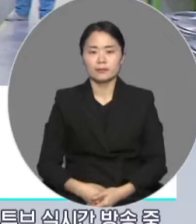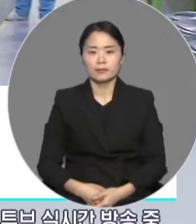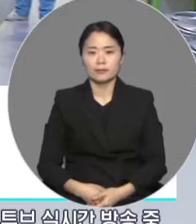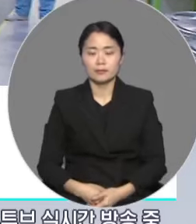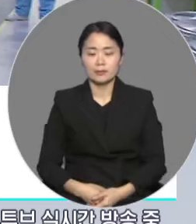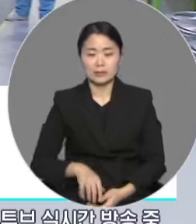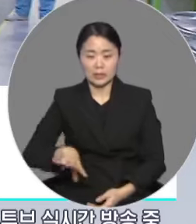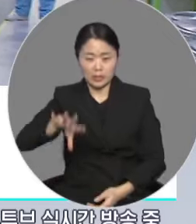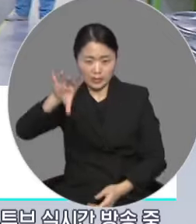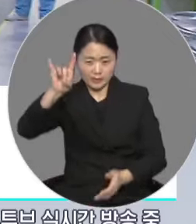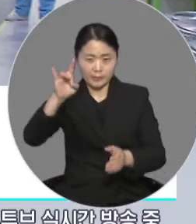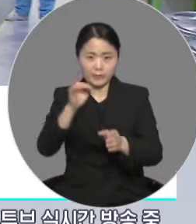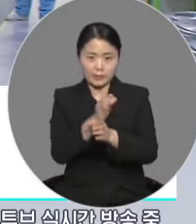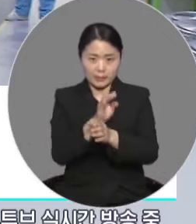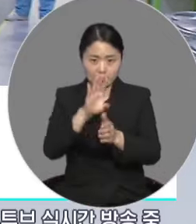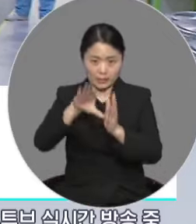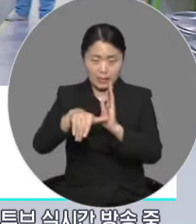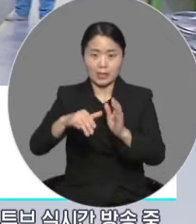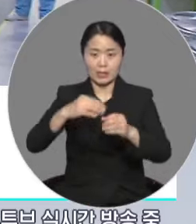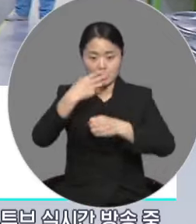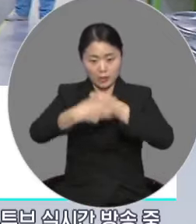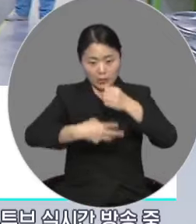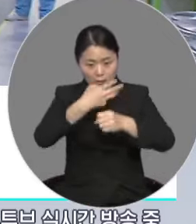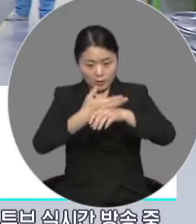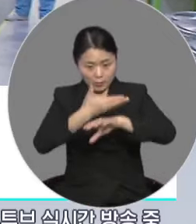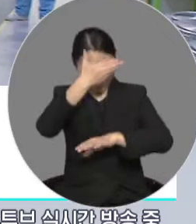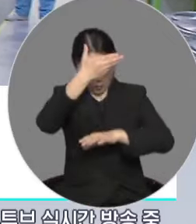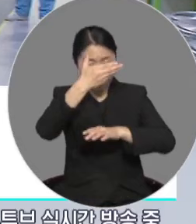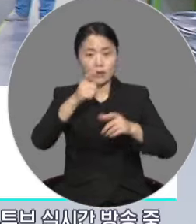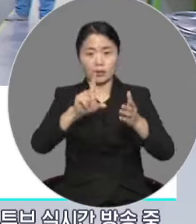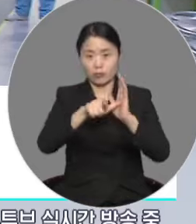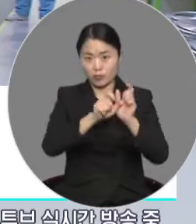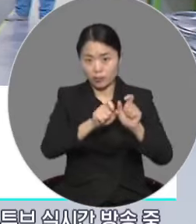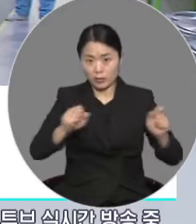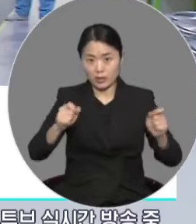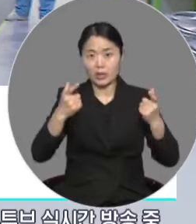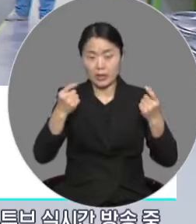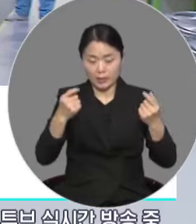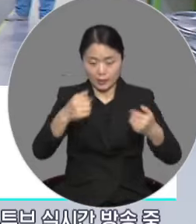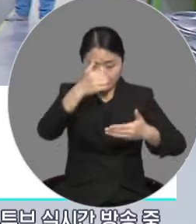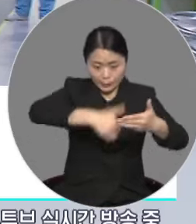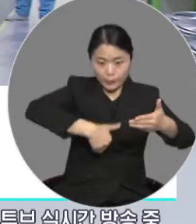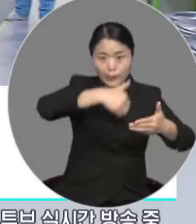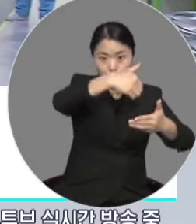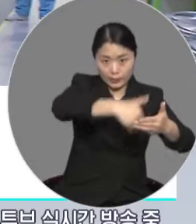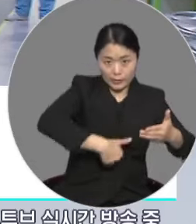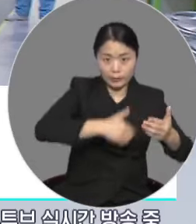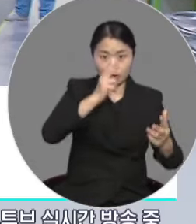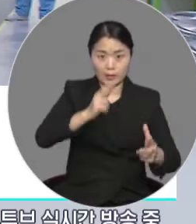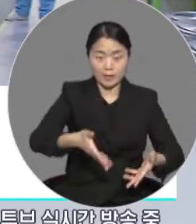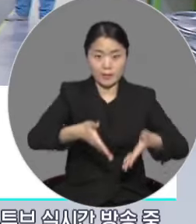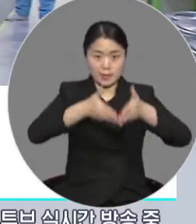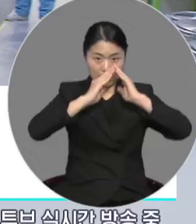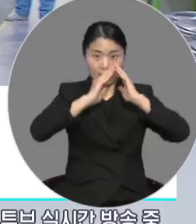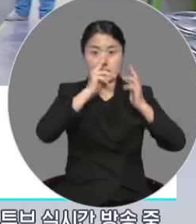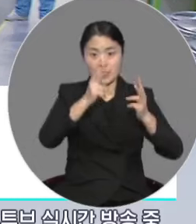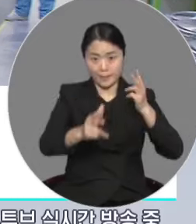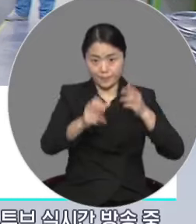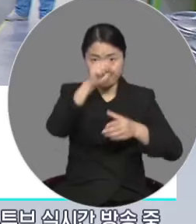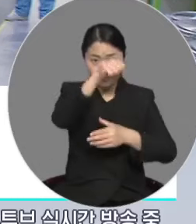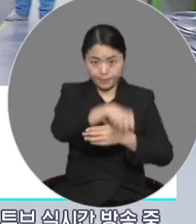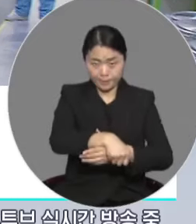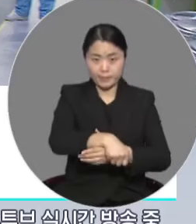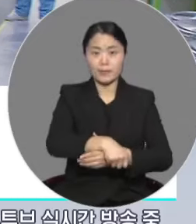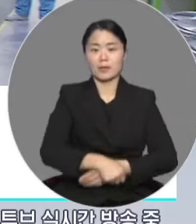당초 3년 이상 걸릴 걸로 예상됐던 삼성 SDI의 양극재 소재 공장 신축 사업 인허가